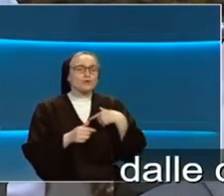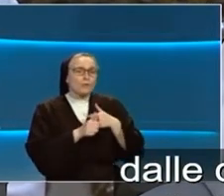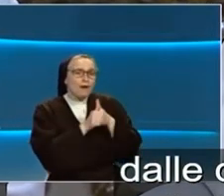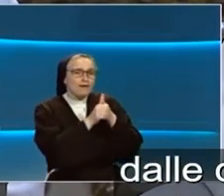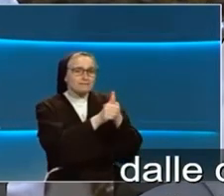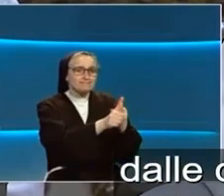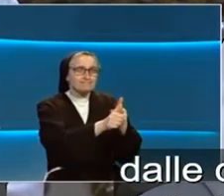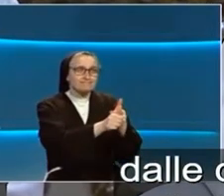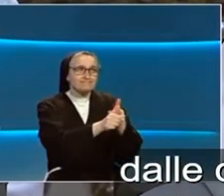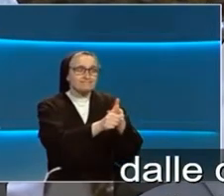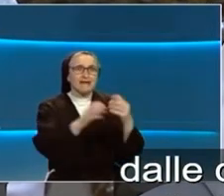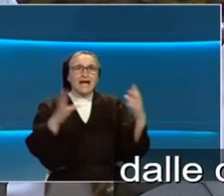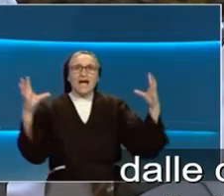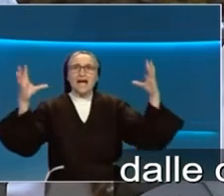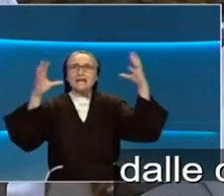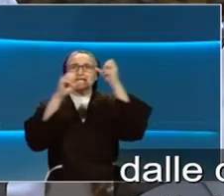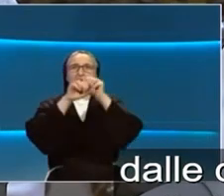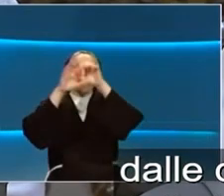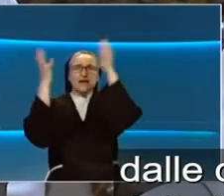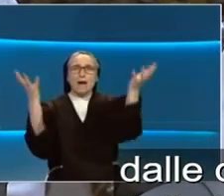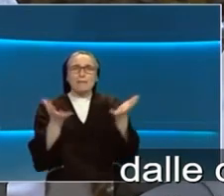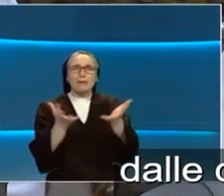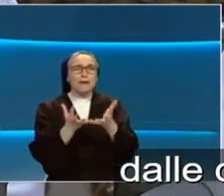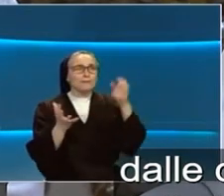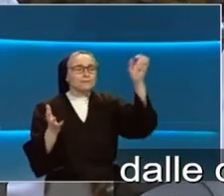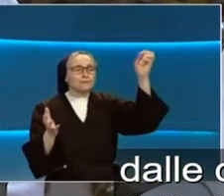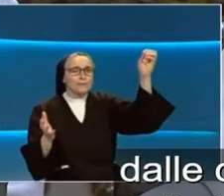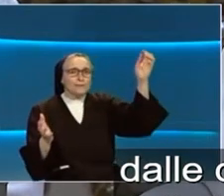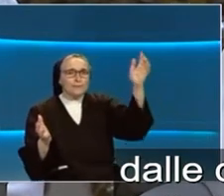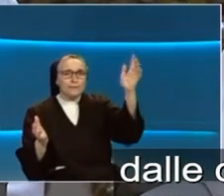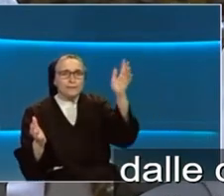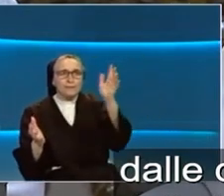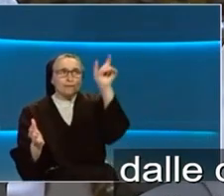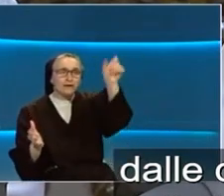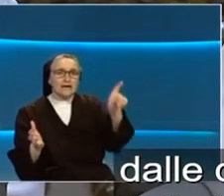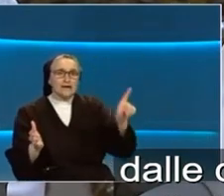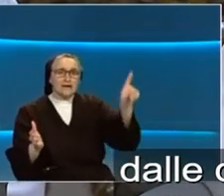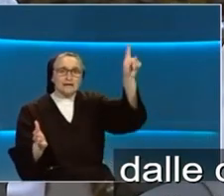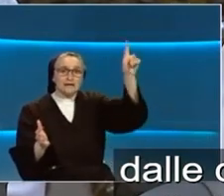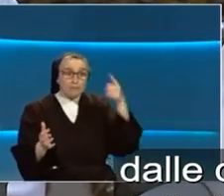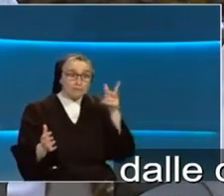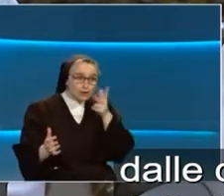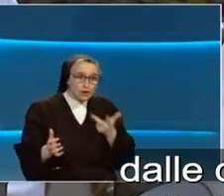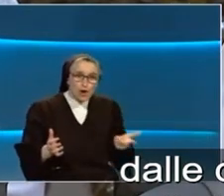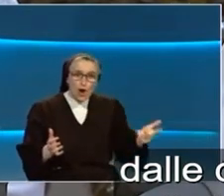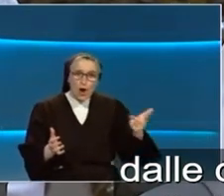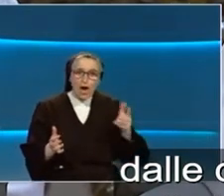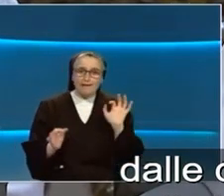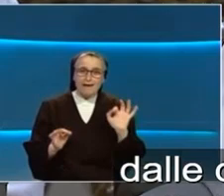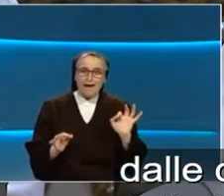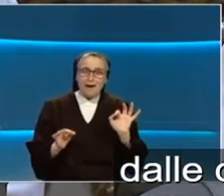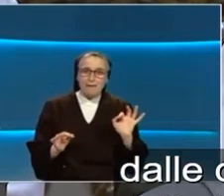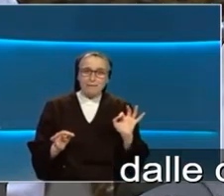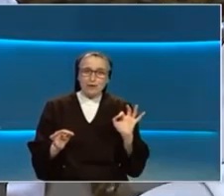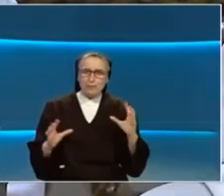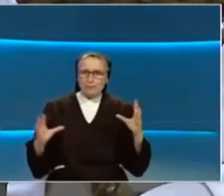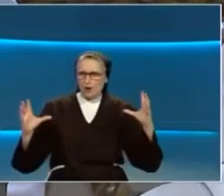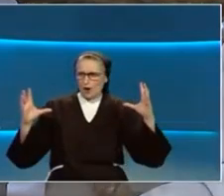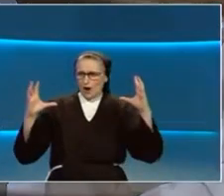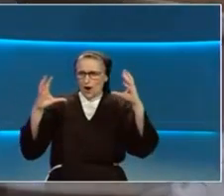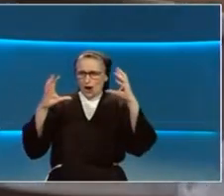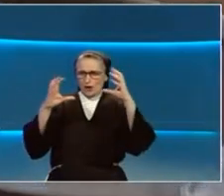빛, 세상의 암흑을 비추는 빛을 발견할 수 있도록 그 손에 이끌리도록